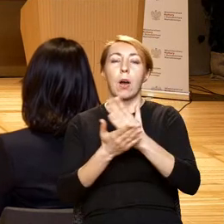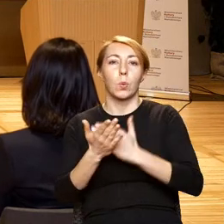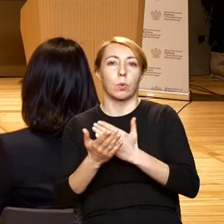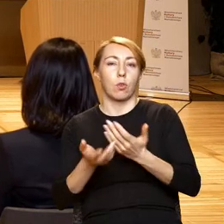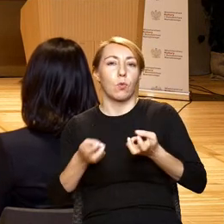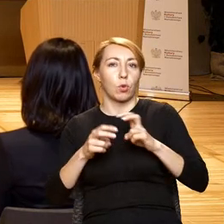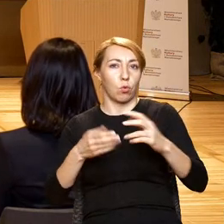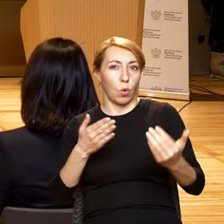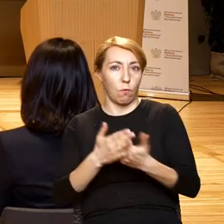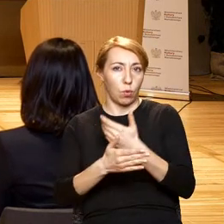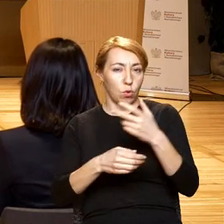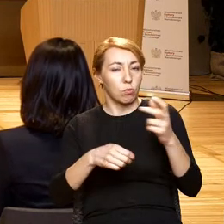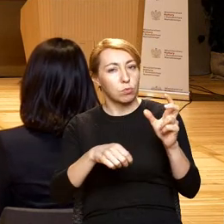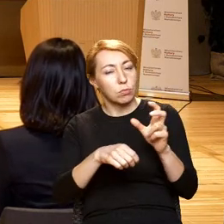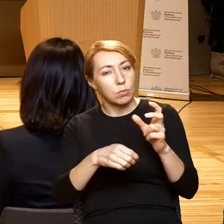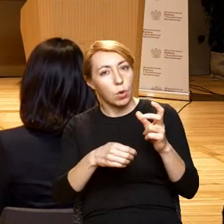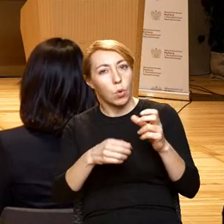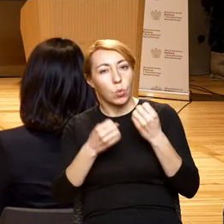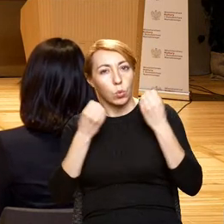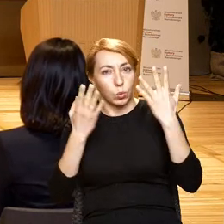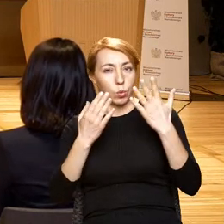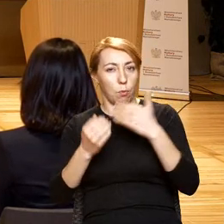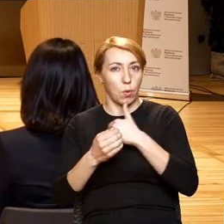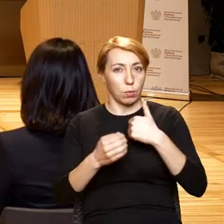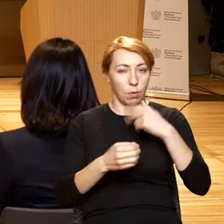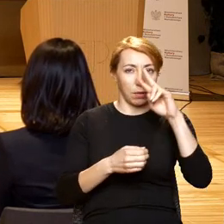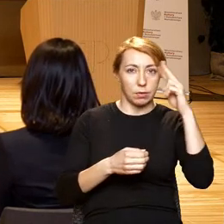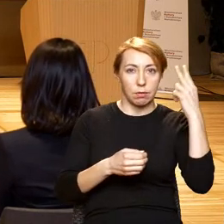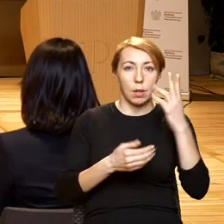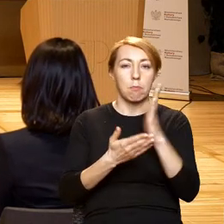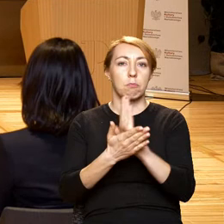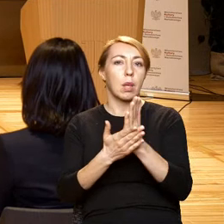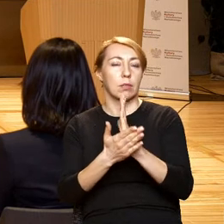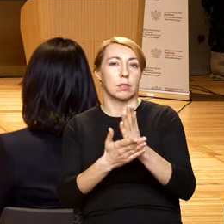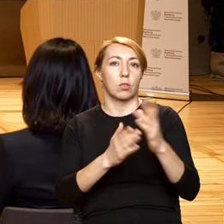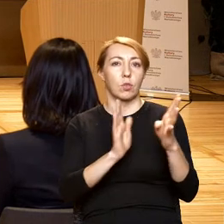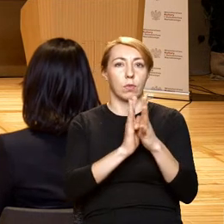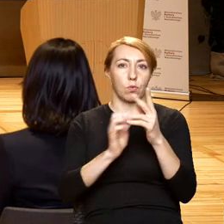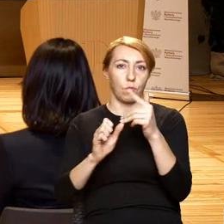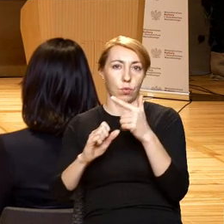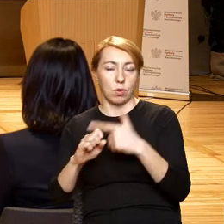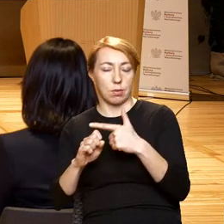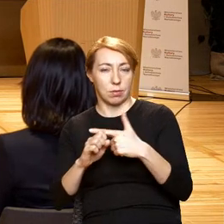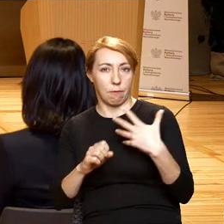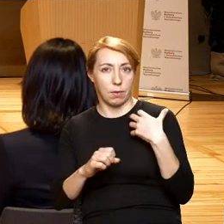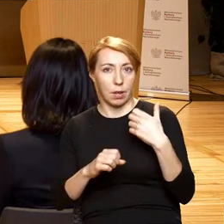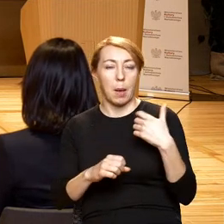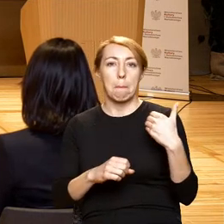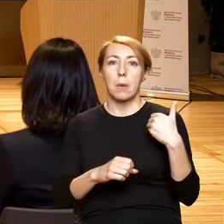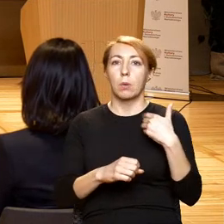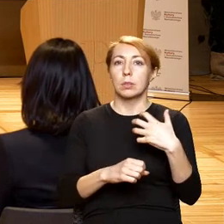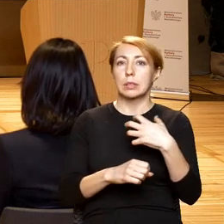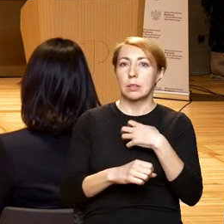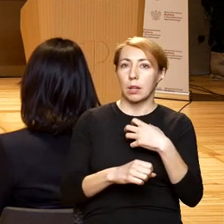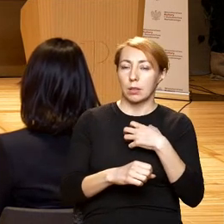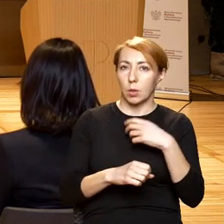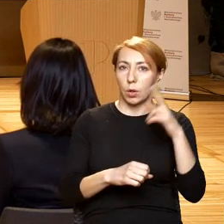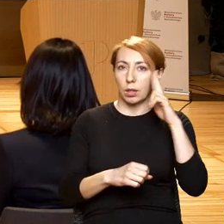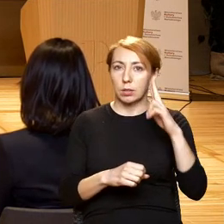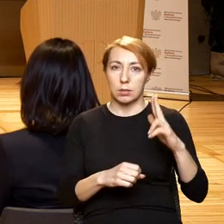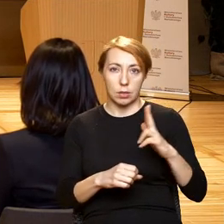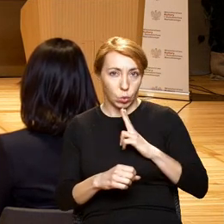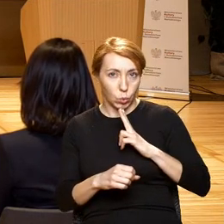litewskiego i nowoczesnej państwowości na przełomie XIX i XX wieku. Były dyrektor Instytutu Historii Litwy,